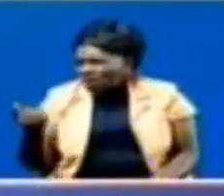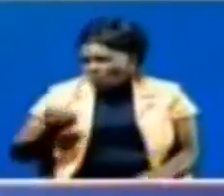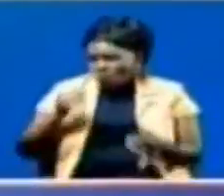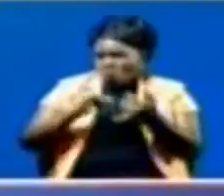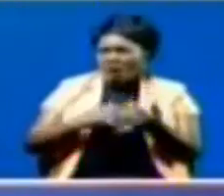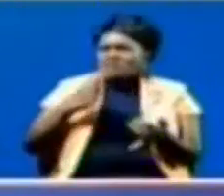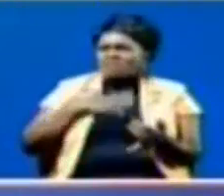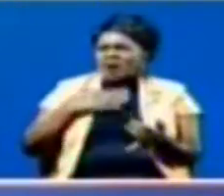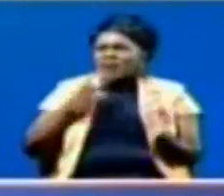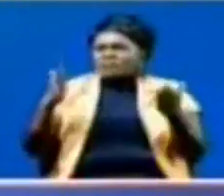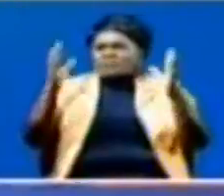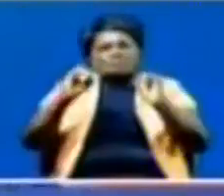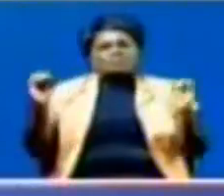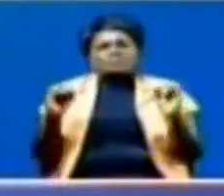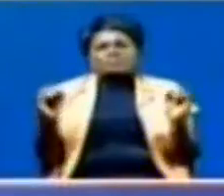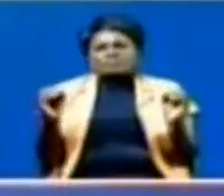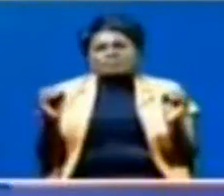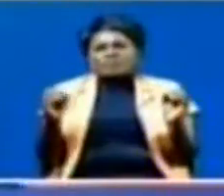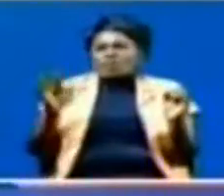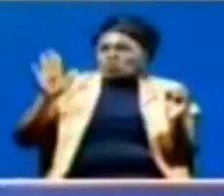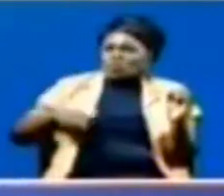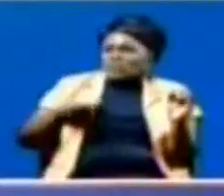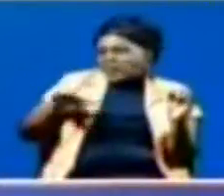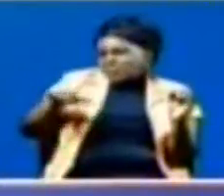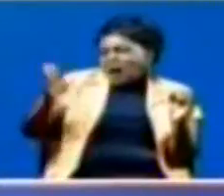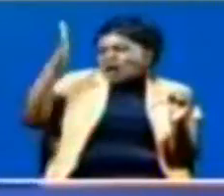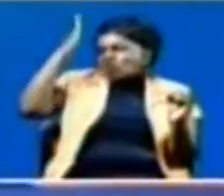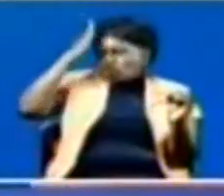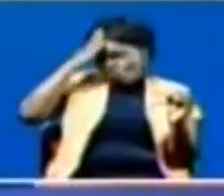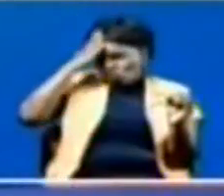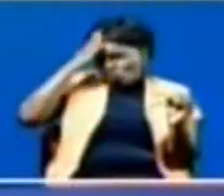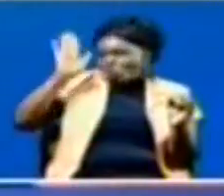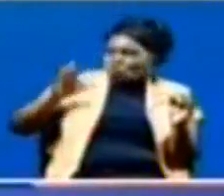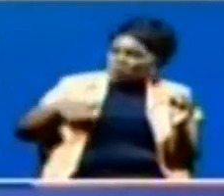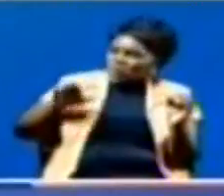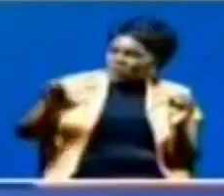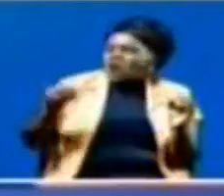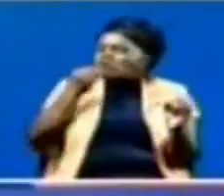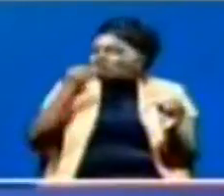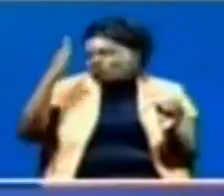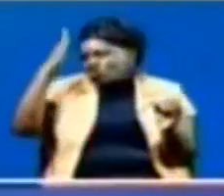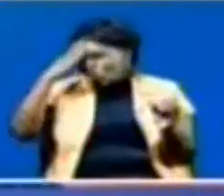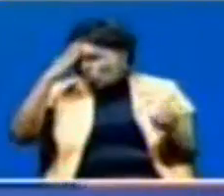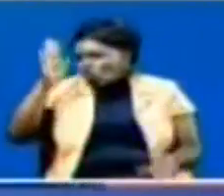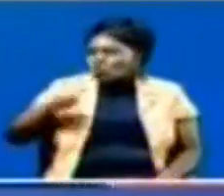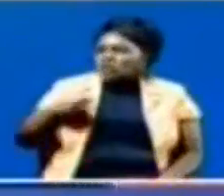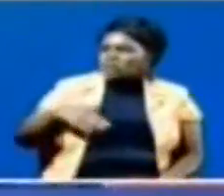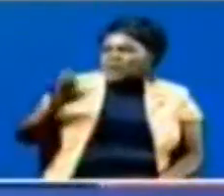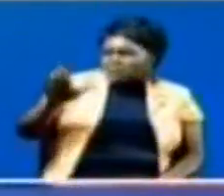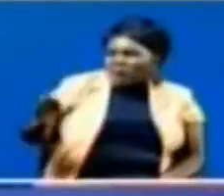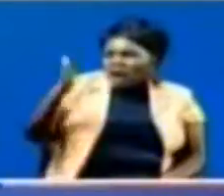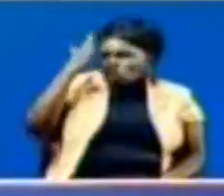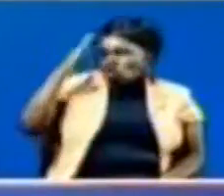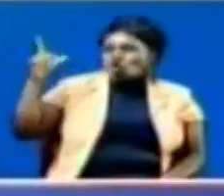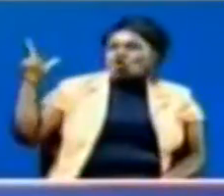wangu si Christmas mambo ya kike wanawake ndio wanajua vipambi wanawake ndio wanajua kula namna gani wanawake wanajua sherehe